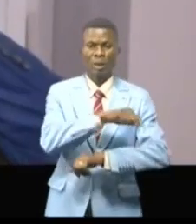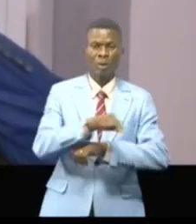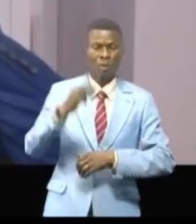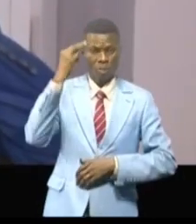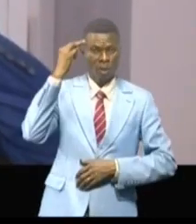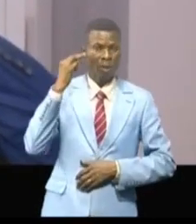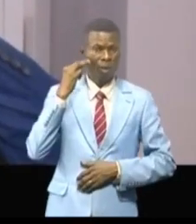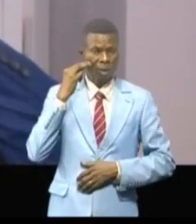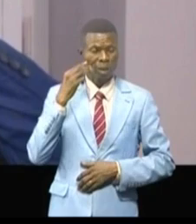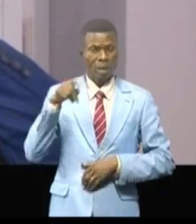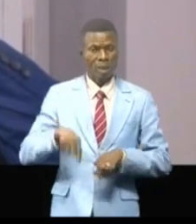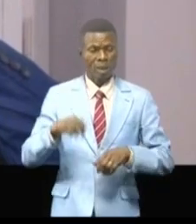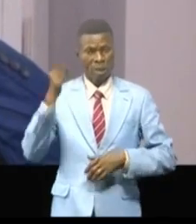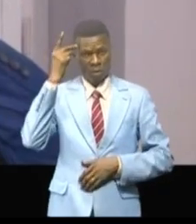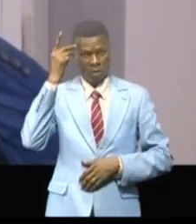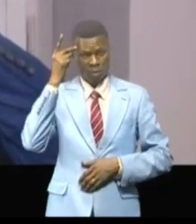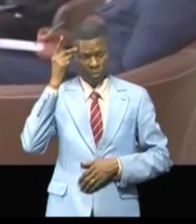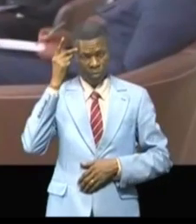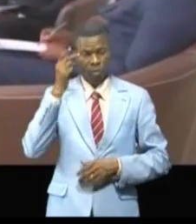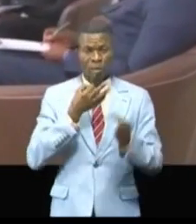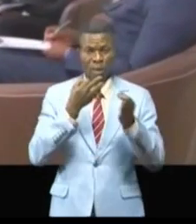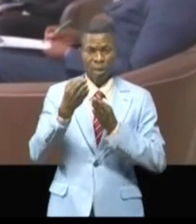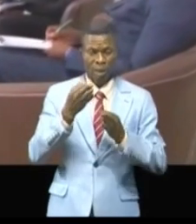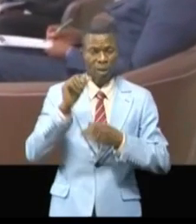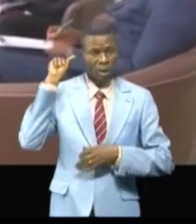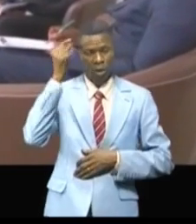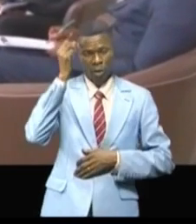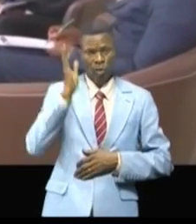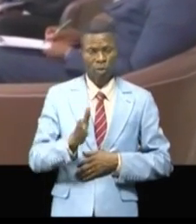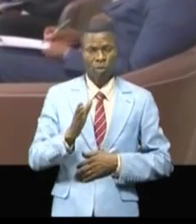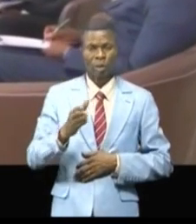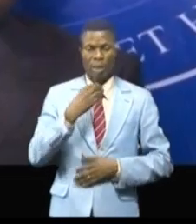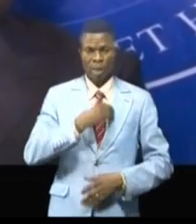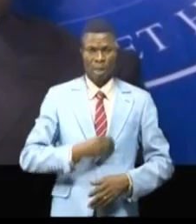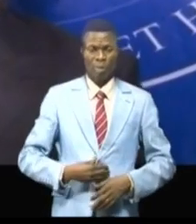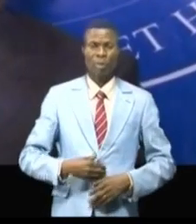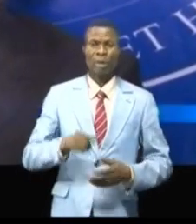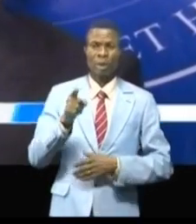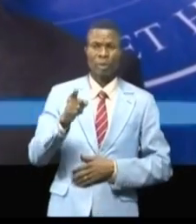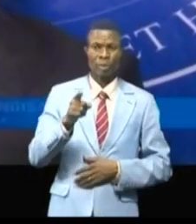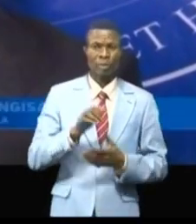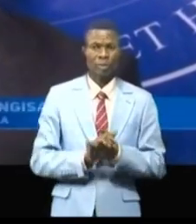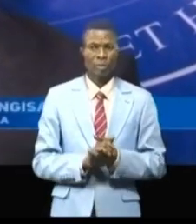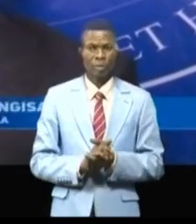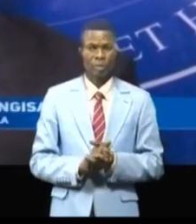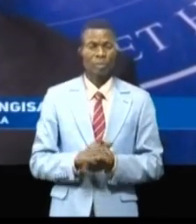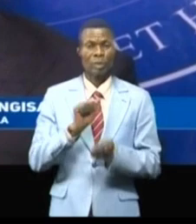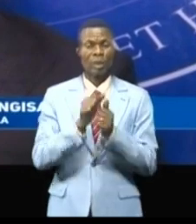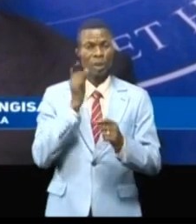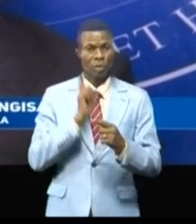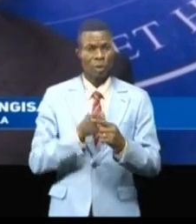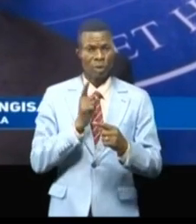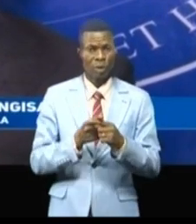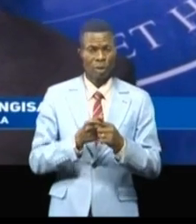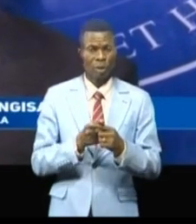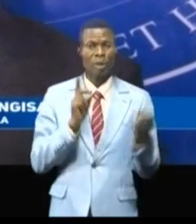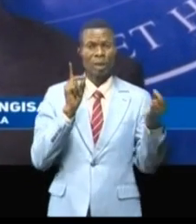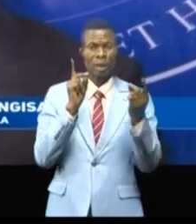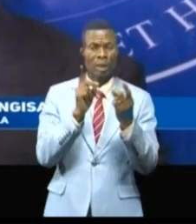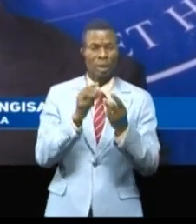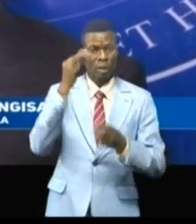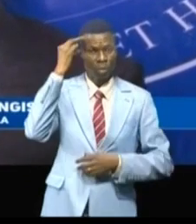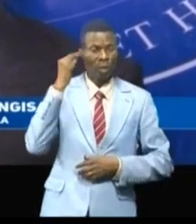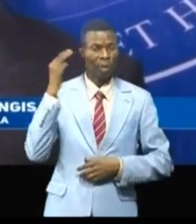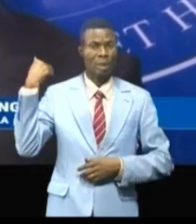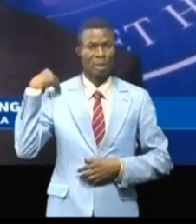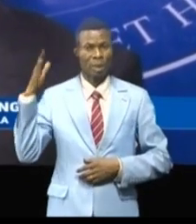ministre à Kinshasa. Précision du gouverneur Maître César Limbaya. Il m'a paru impérieux de rencontrer son Excellence le ministre